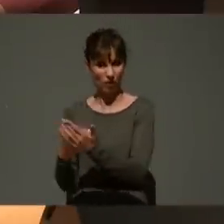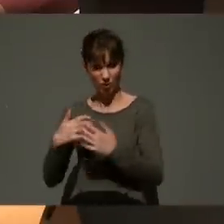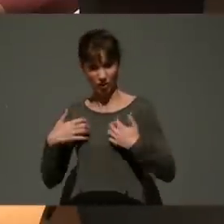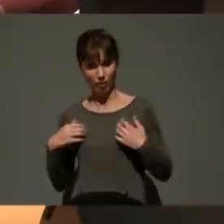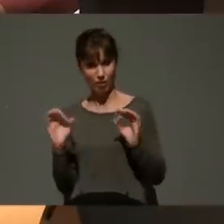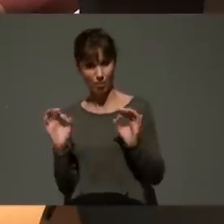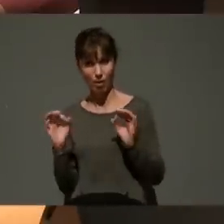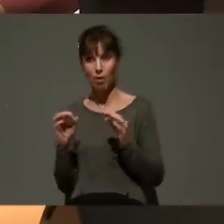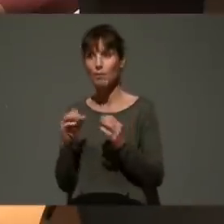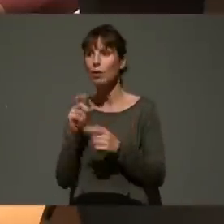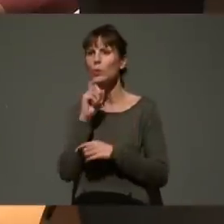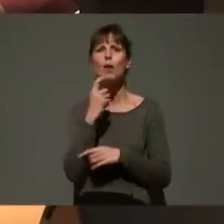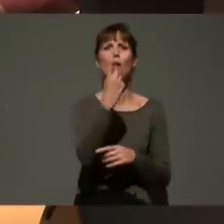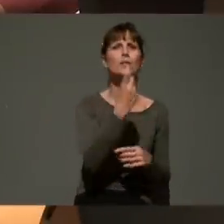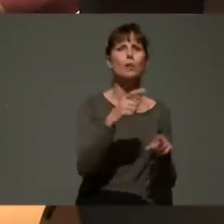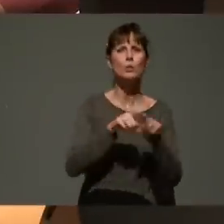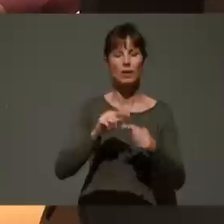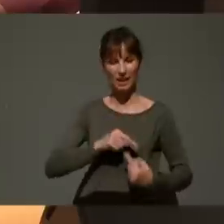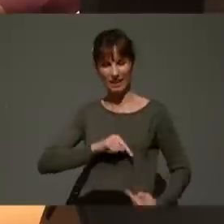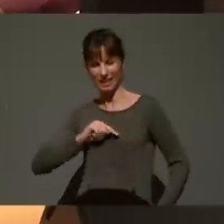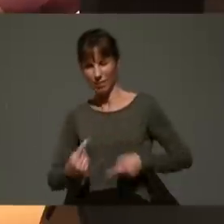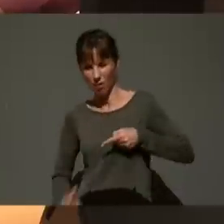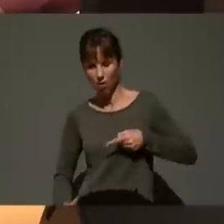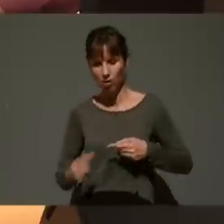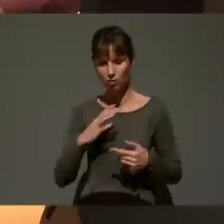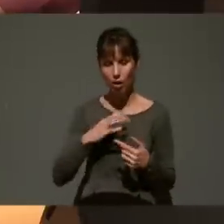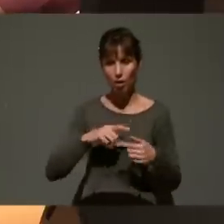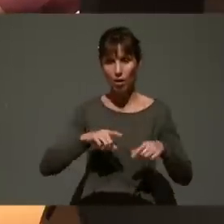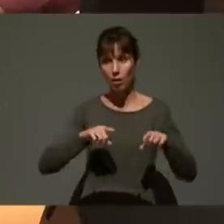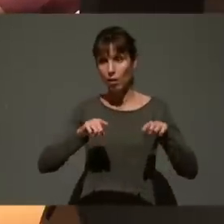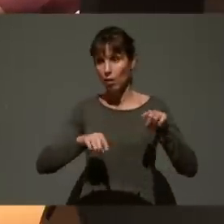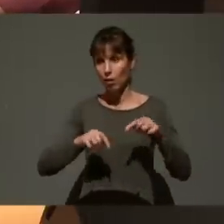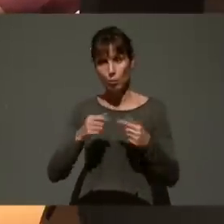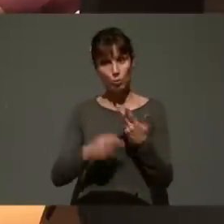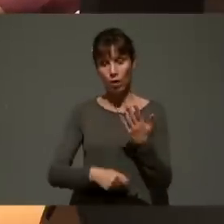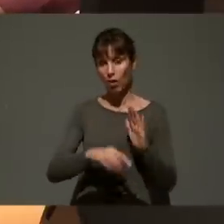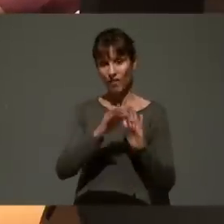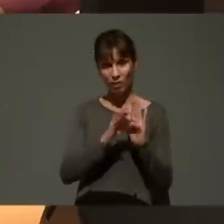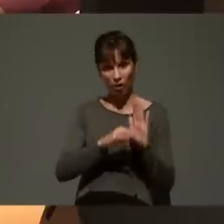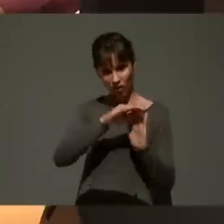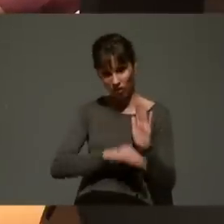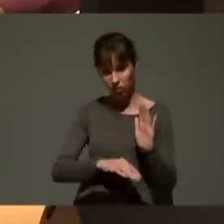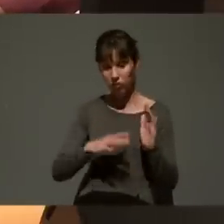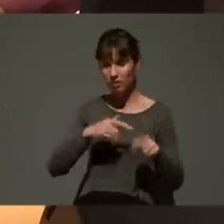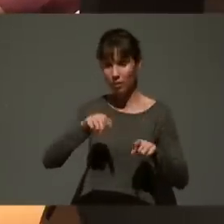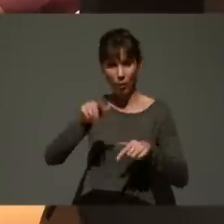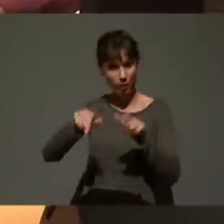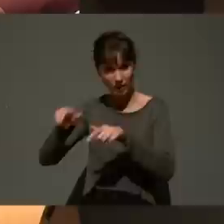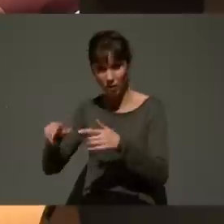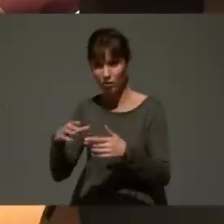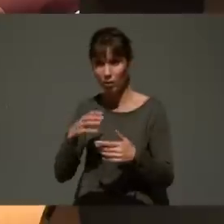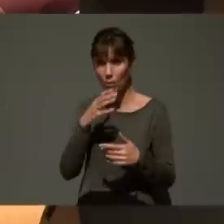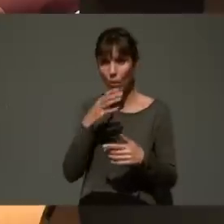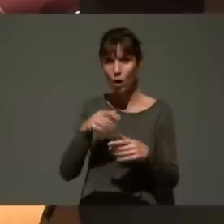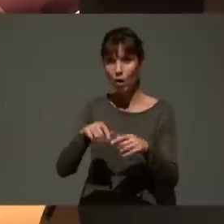comme pour l'autre question de tout à l'heure, les étirements, c'est multifactoriel. On ne peut pas dire, on va prendre un groupe qui s'étire et un groupe qui ne s'étire